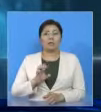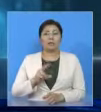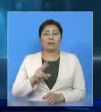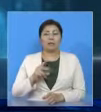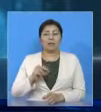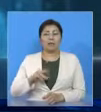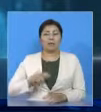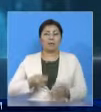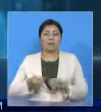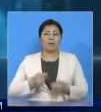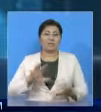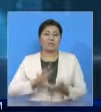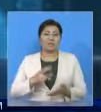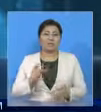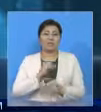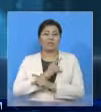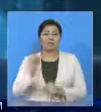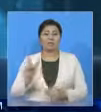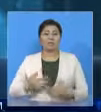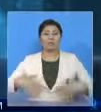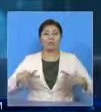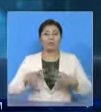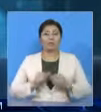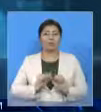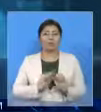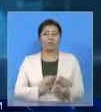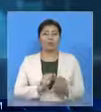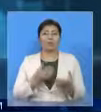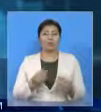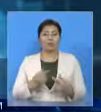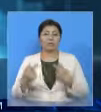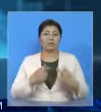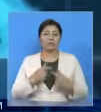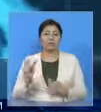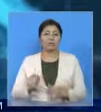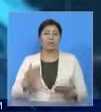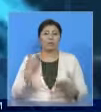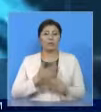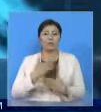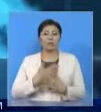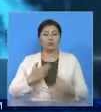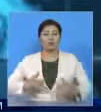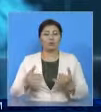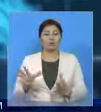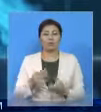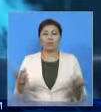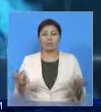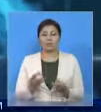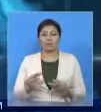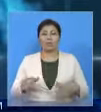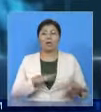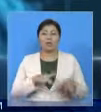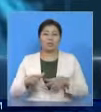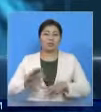етпек. Екіншіден қаза болған азаматтардың отбасын әлеуметтік қорғау және зардап шеккен тұрғындарға көмек көрсету үшін барлық қажетті шара